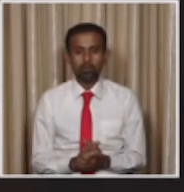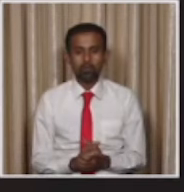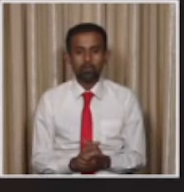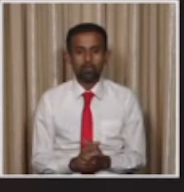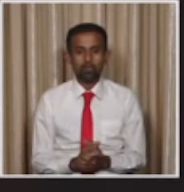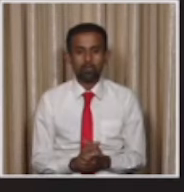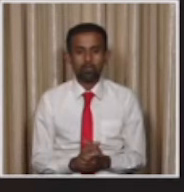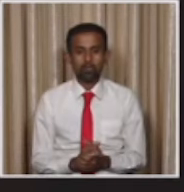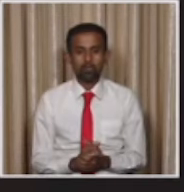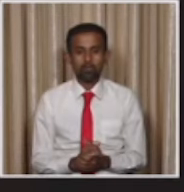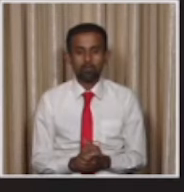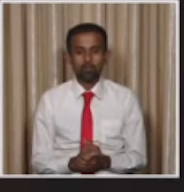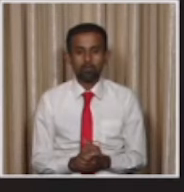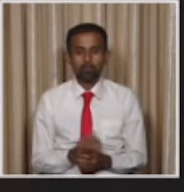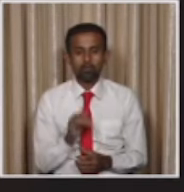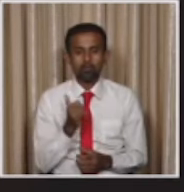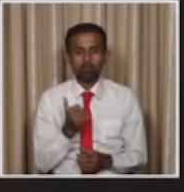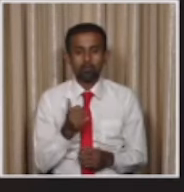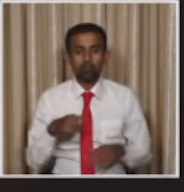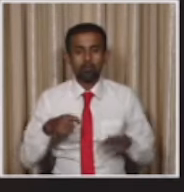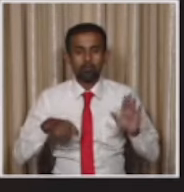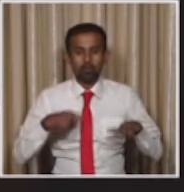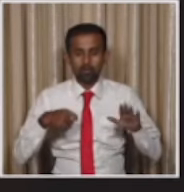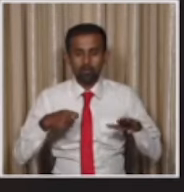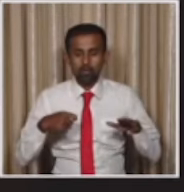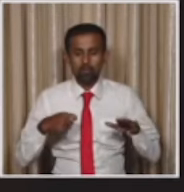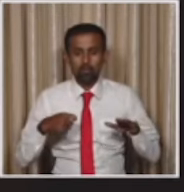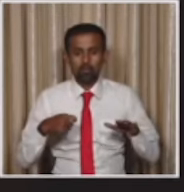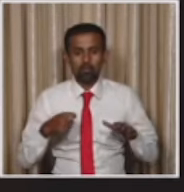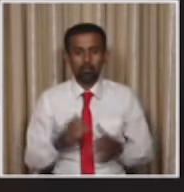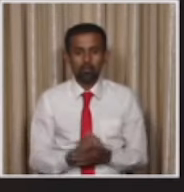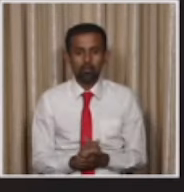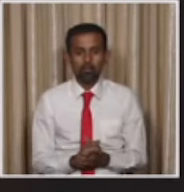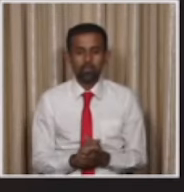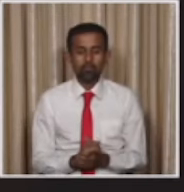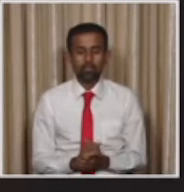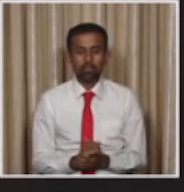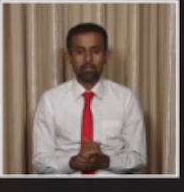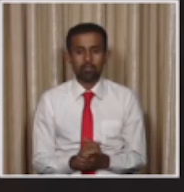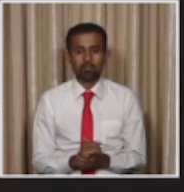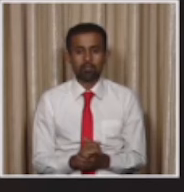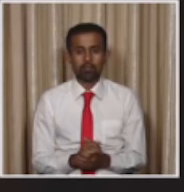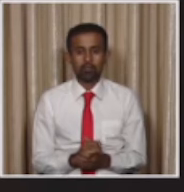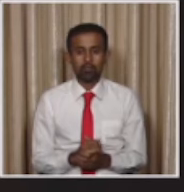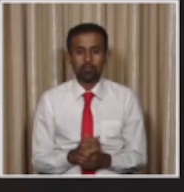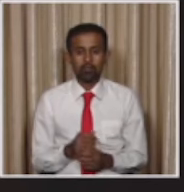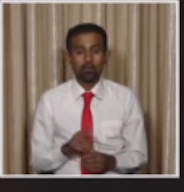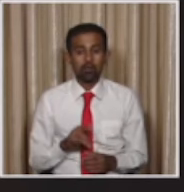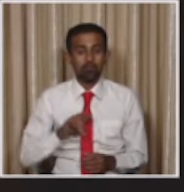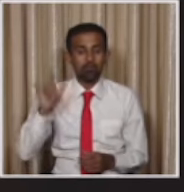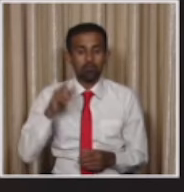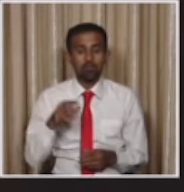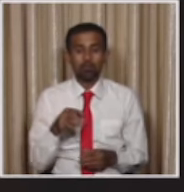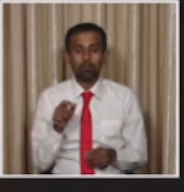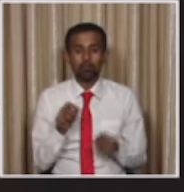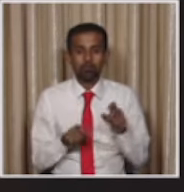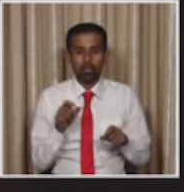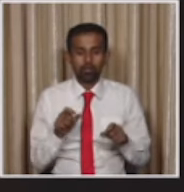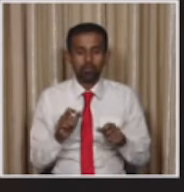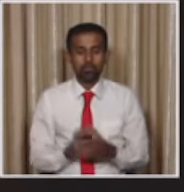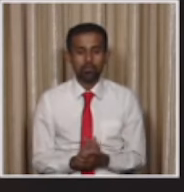බොහොම සමහර ගාමන් ඇඟලුම් කම්මා ආයතන දැන් සම්පූර්ණයෙන් අය ආපු විදේශකයින් ඒවා එකින්